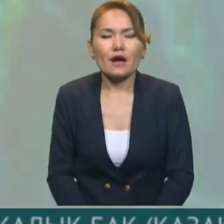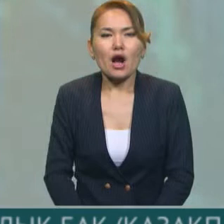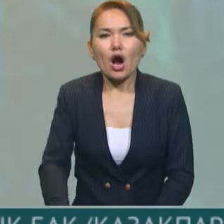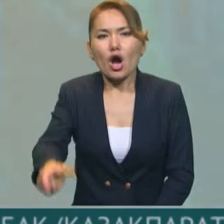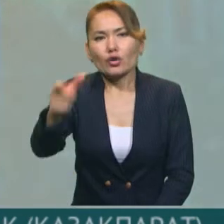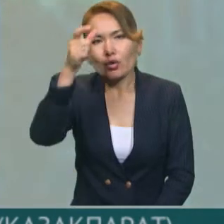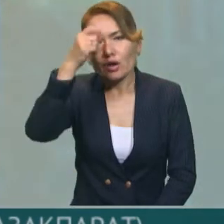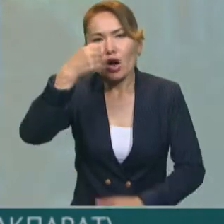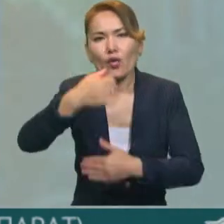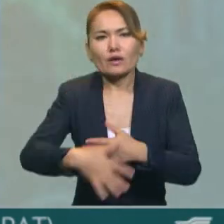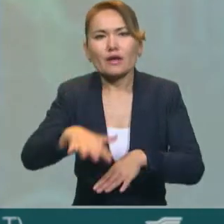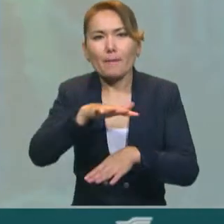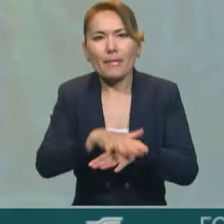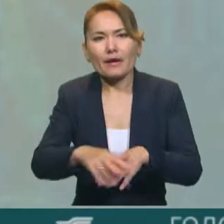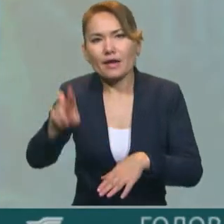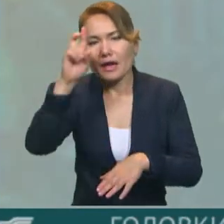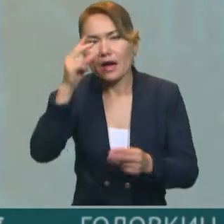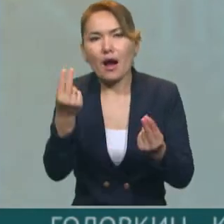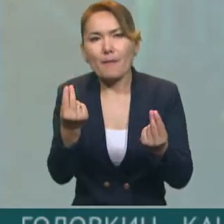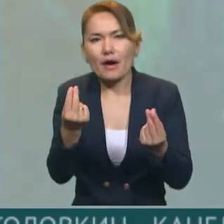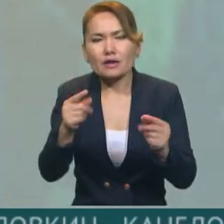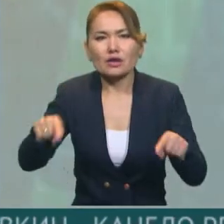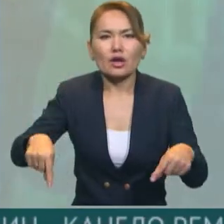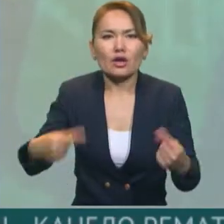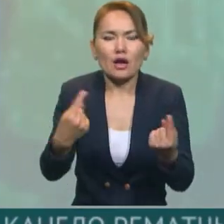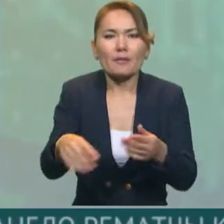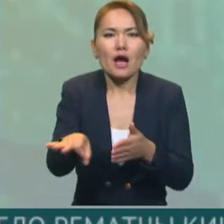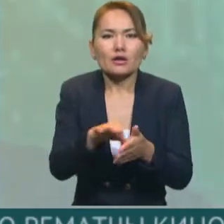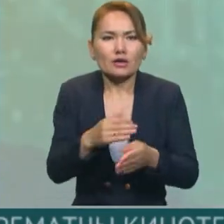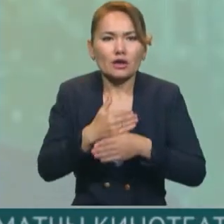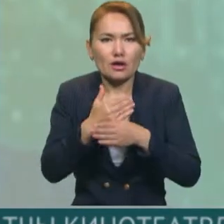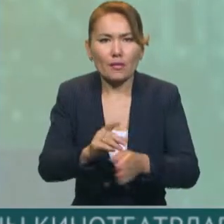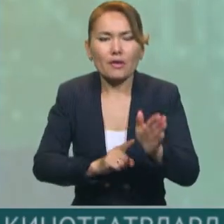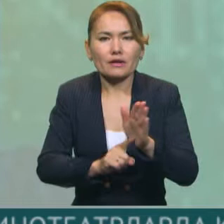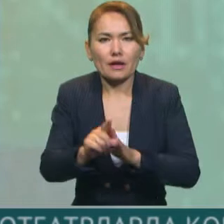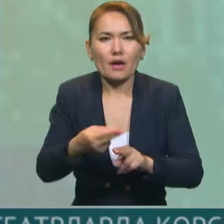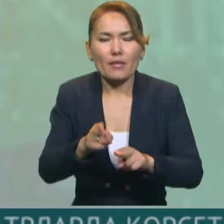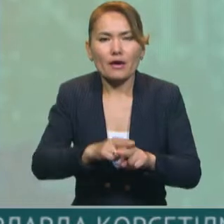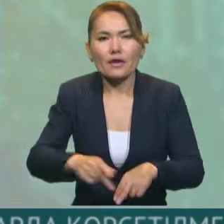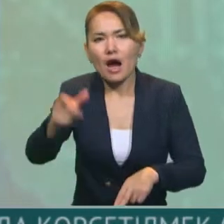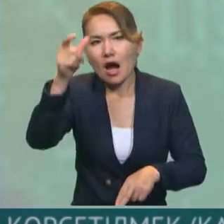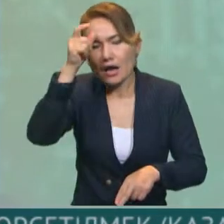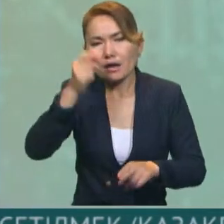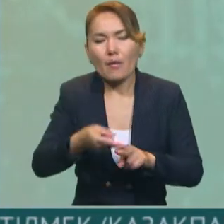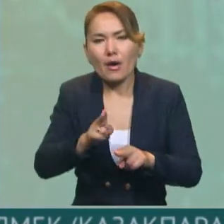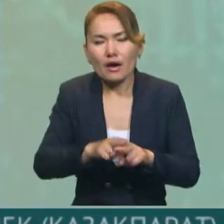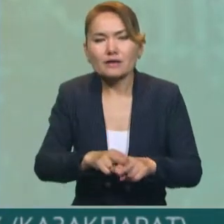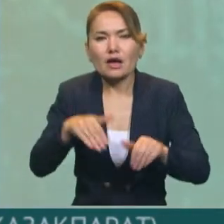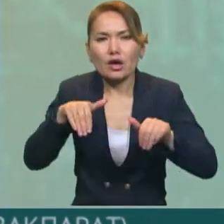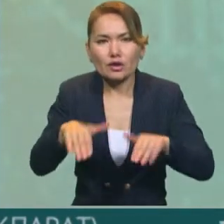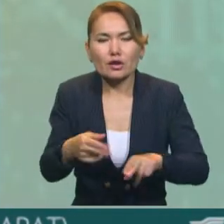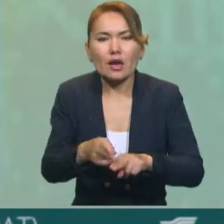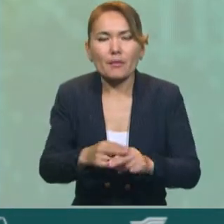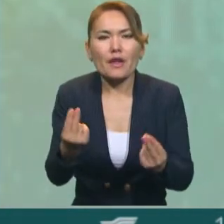Түркияның орталық банкі елдегі қаржылық ахуалды тұрақтандыру үшін шұғыл шара қолдануға кірісті. Ресми Анкара бұл қадамға елдің ұлттық